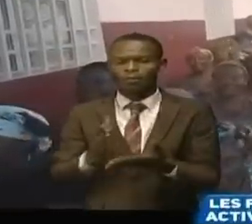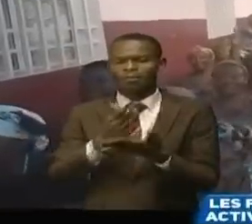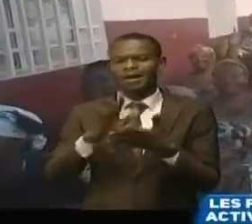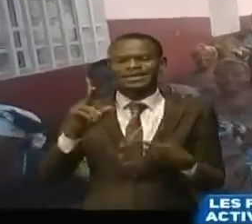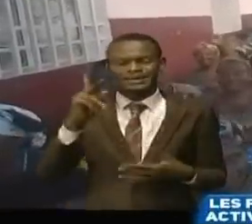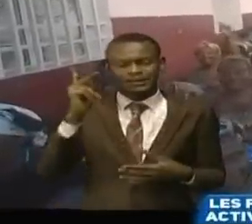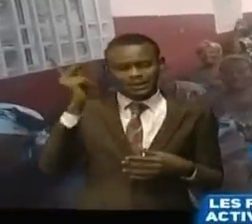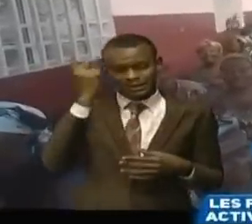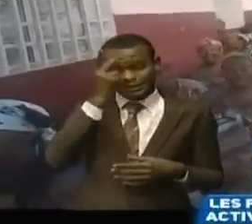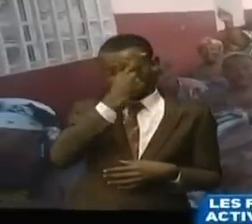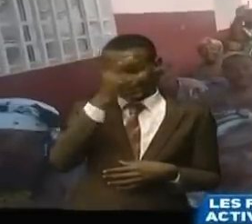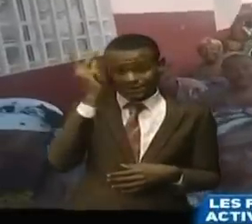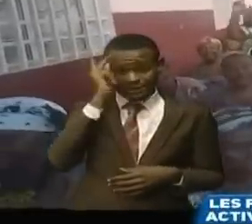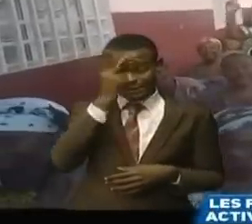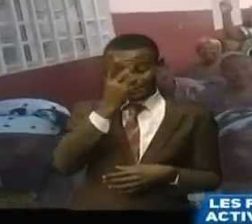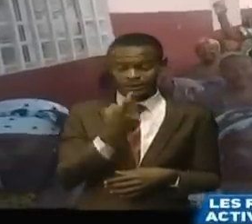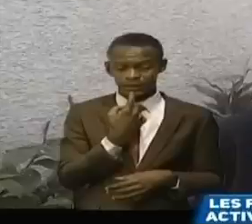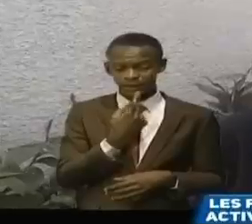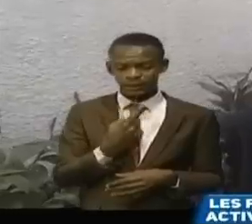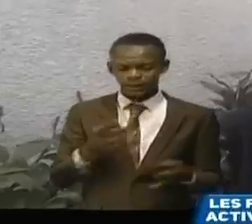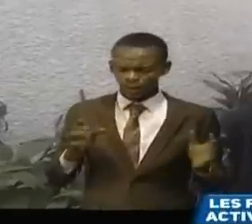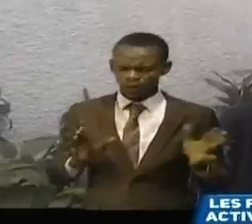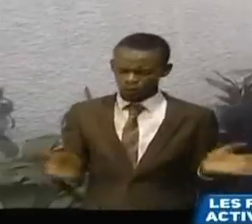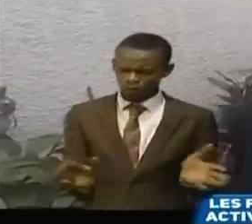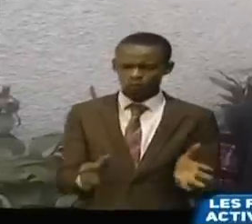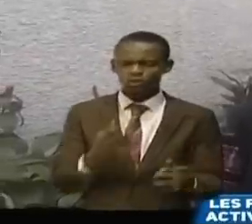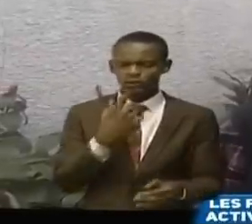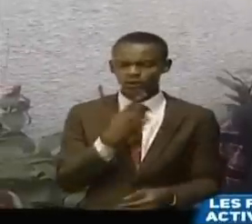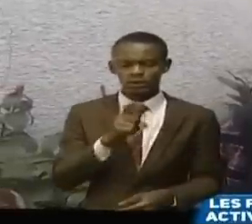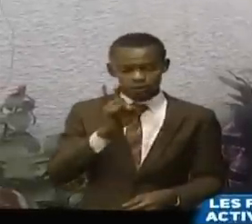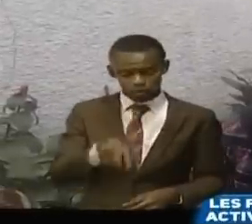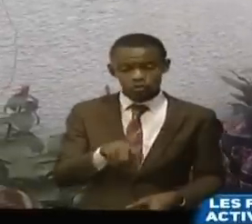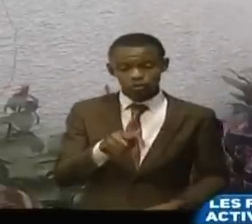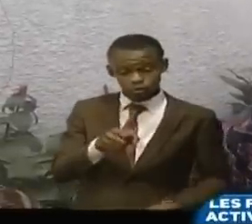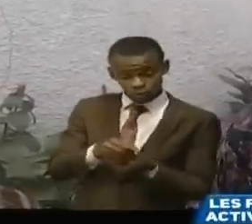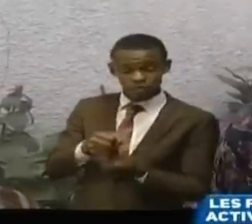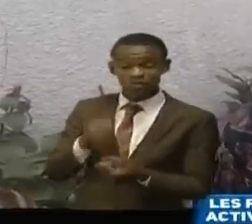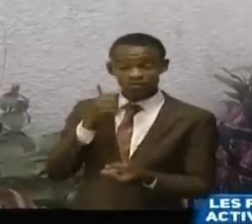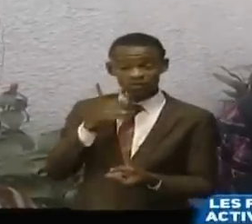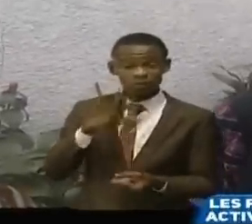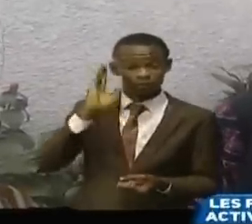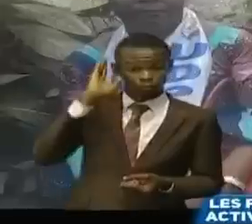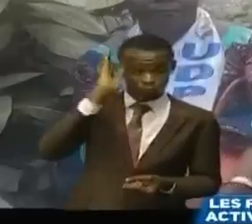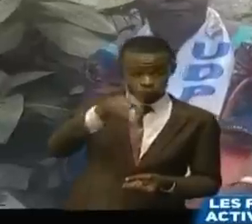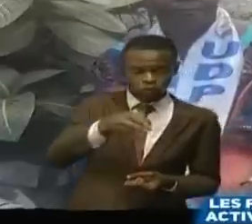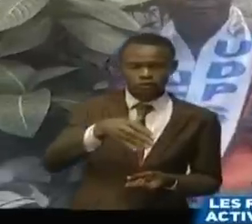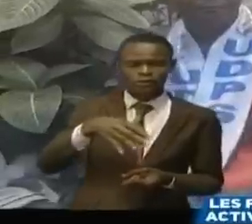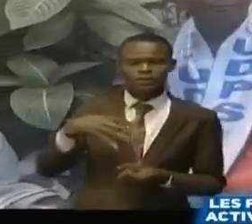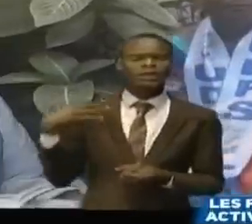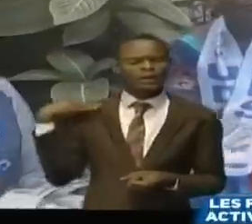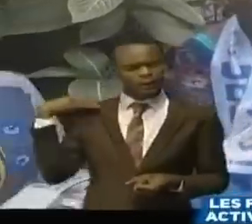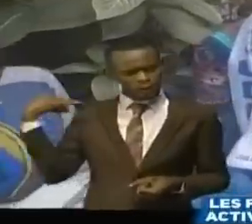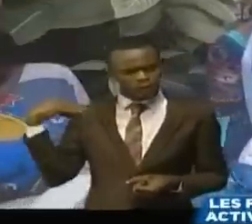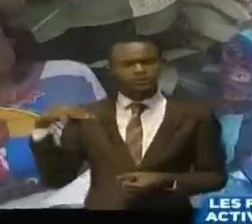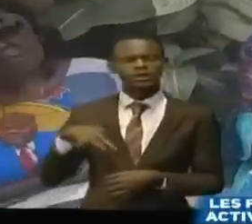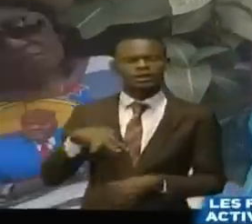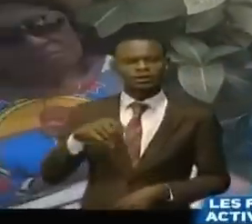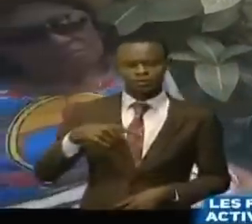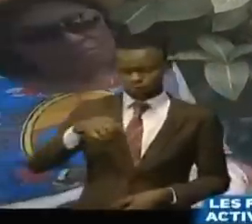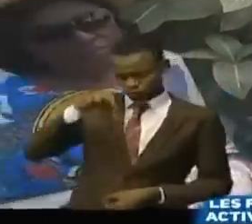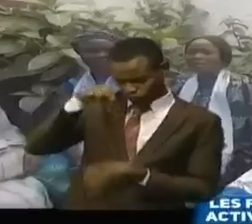été les premières à échanger avec Karine Tsumpi sur l'émergence d'un leadership féminin fort au sein du parti